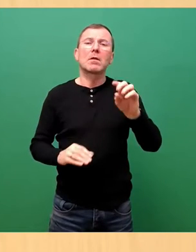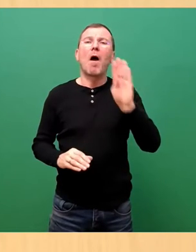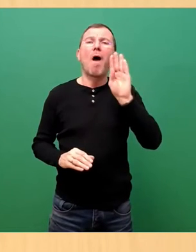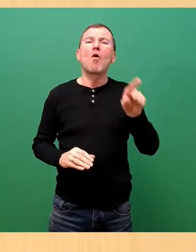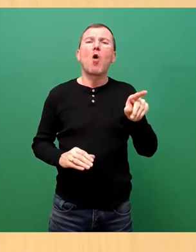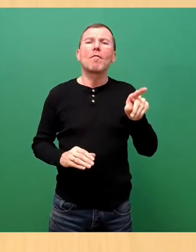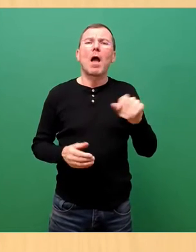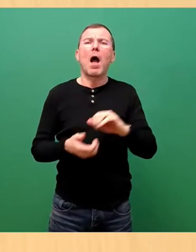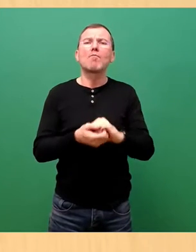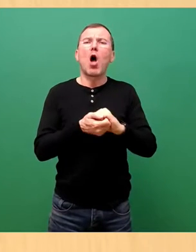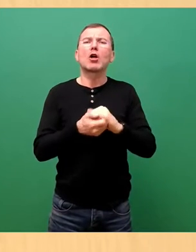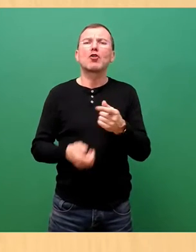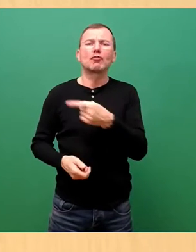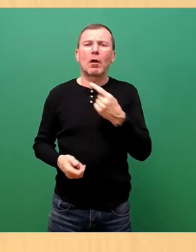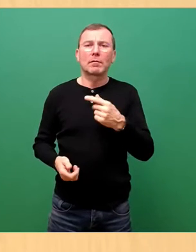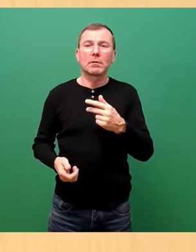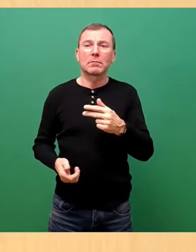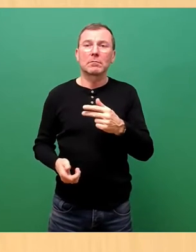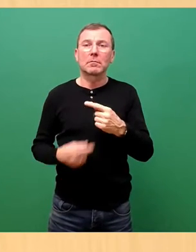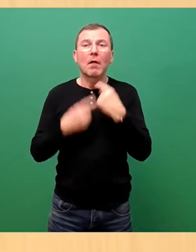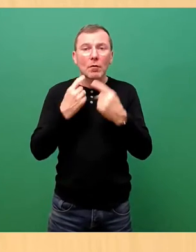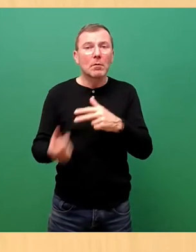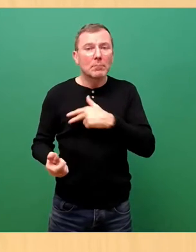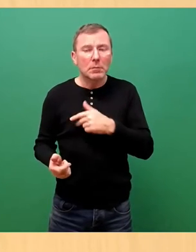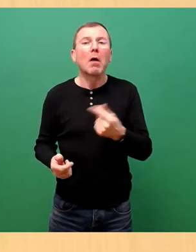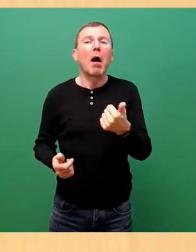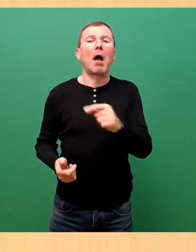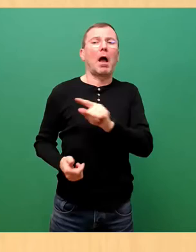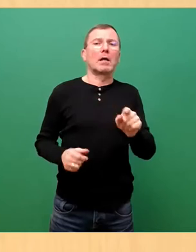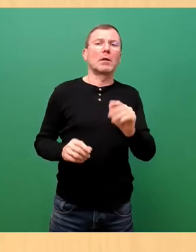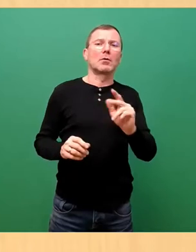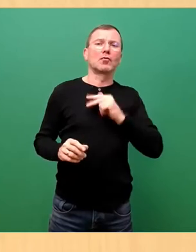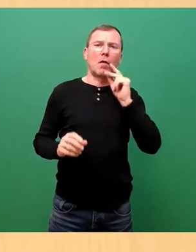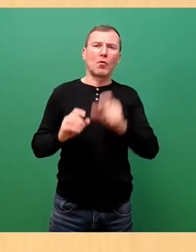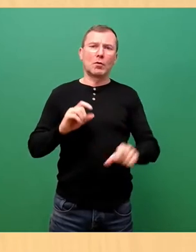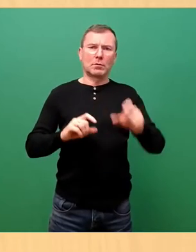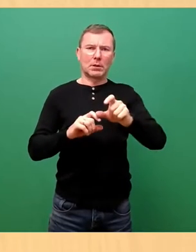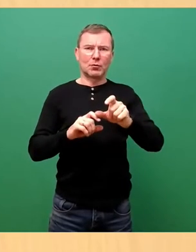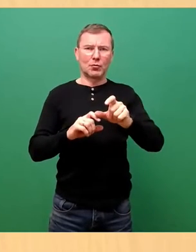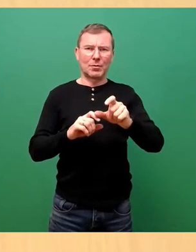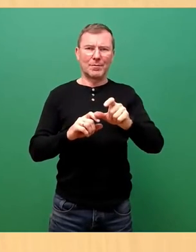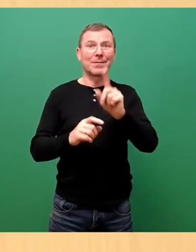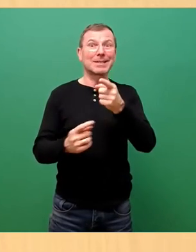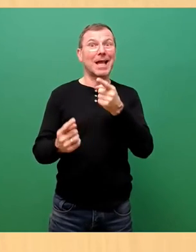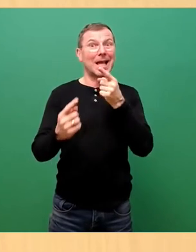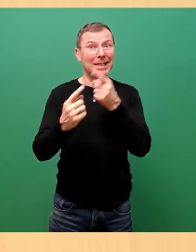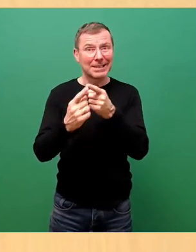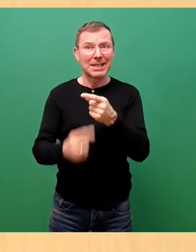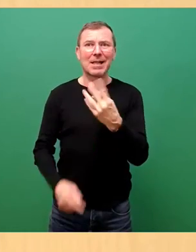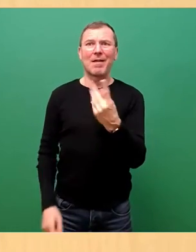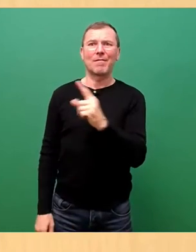Genossenschaften ihr Versprechen wahrmachen, weitere 1.000. Damit wäre das Ziel von 4.000